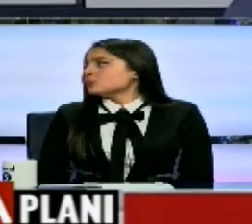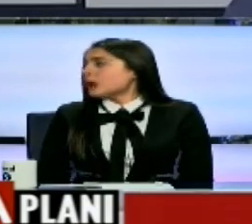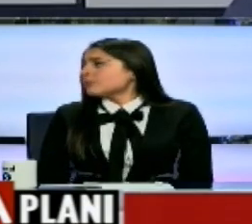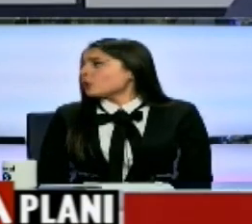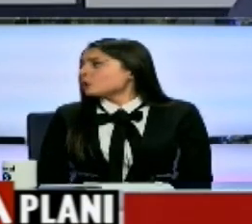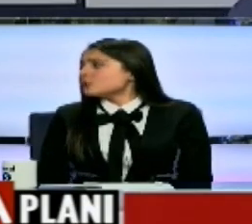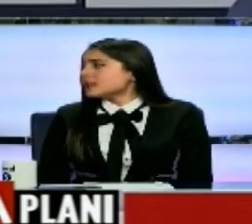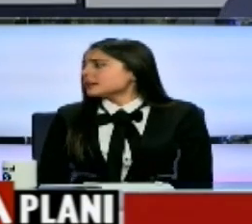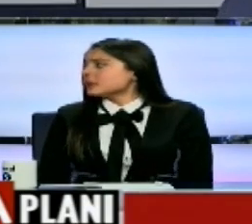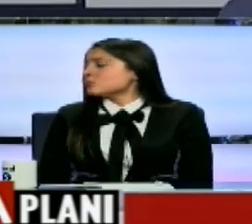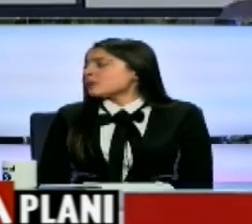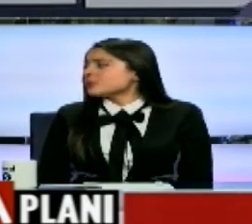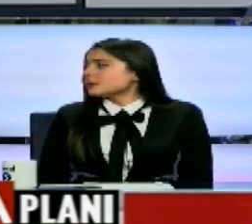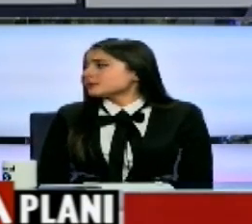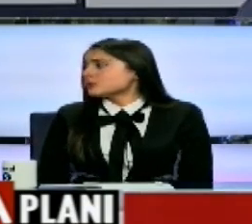Rüyamda gördüğüm şey